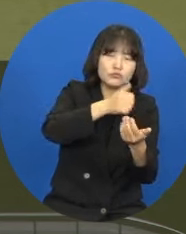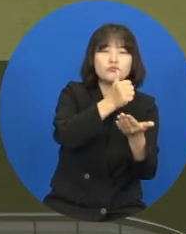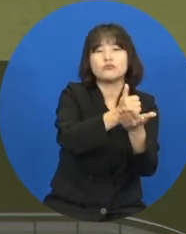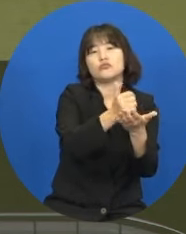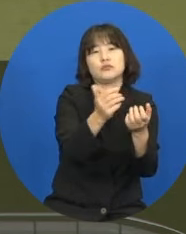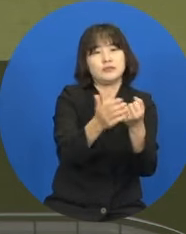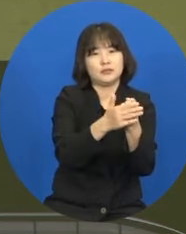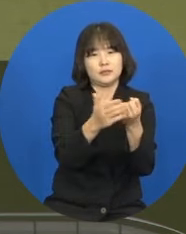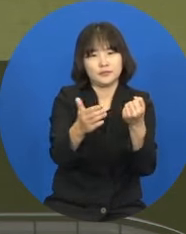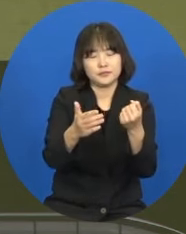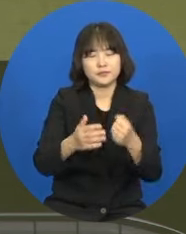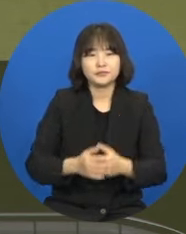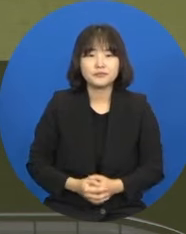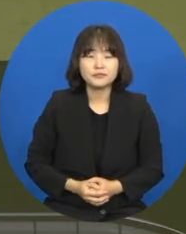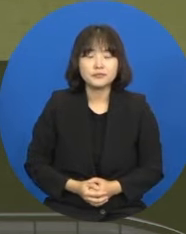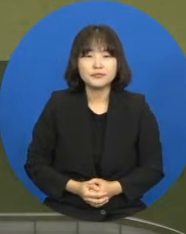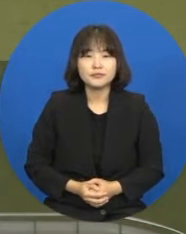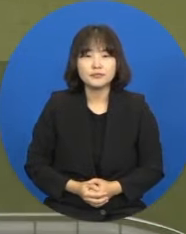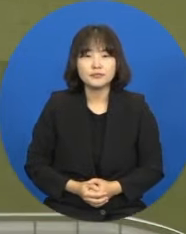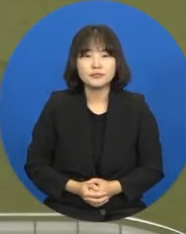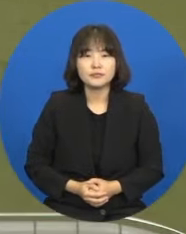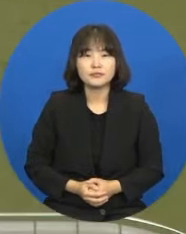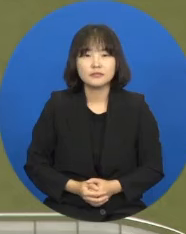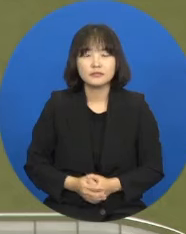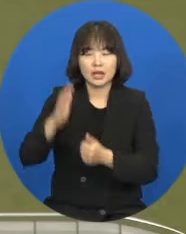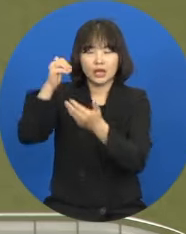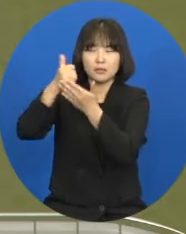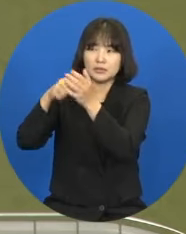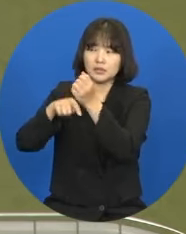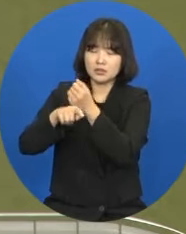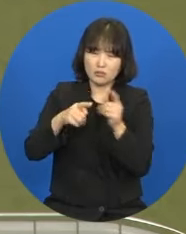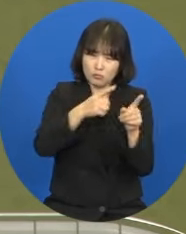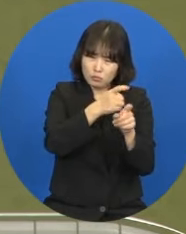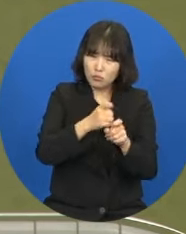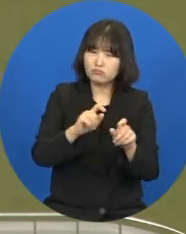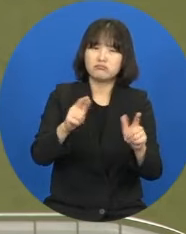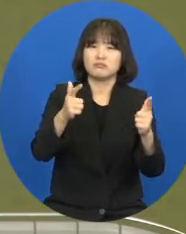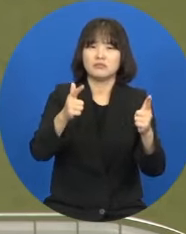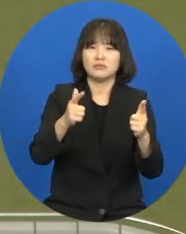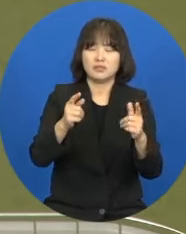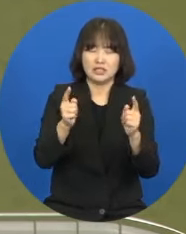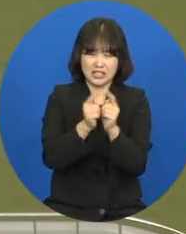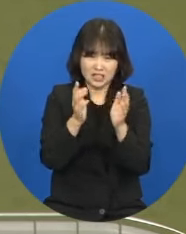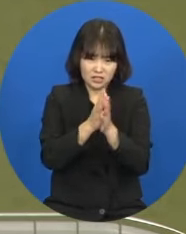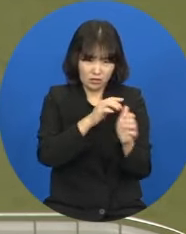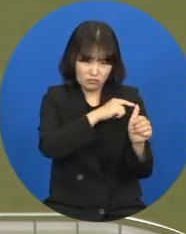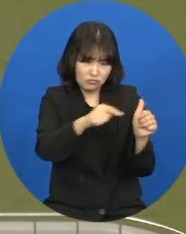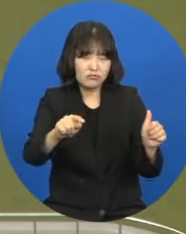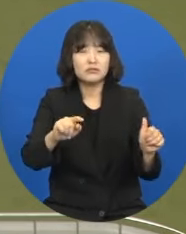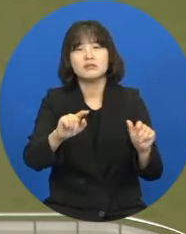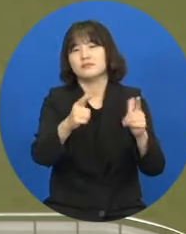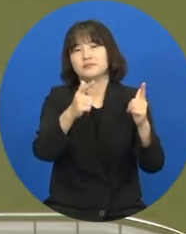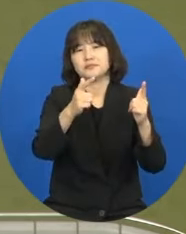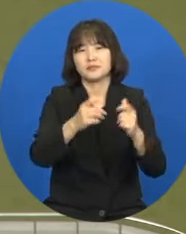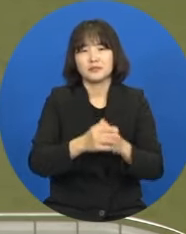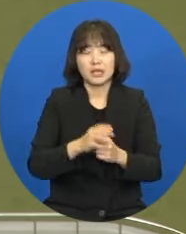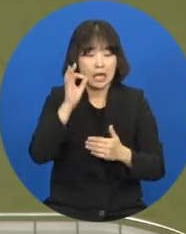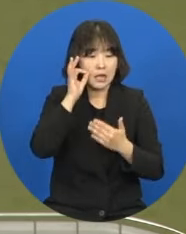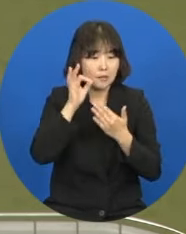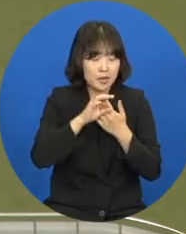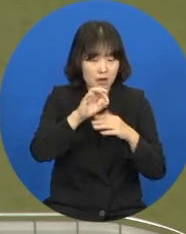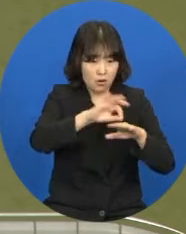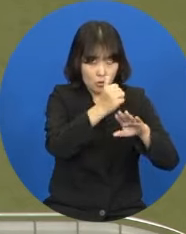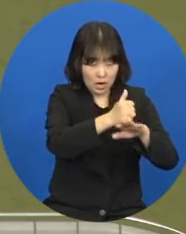때문이다 하나님의 뜻은 복수하는 거 아니야 직접 죽이는 거 아니 만일이 왕이 정말